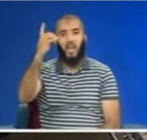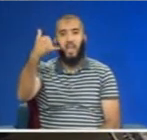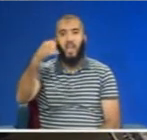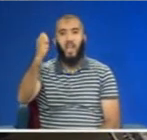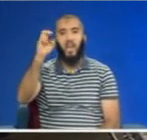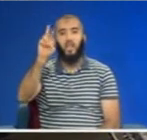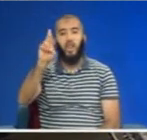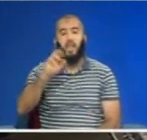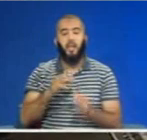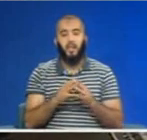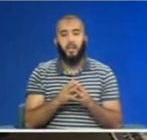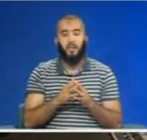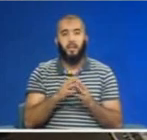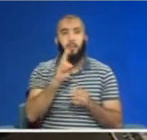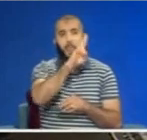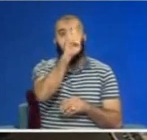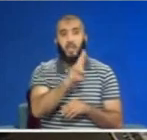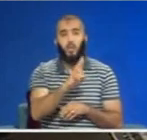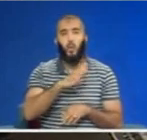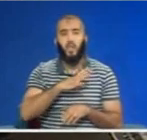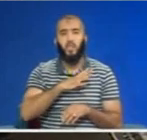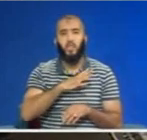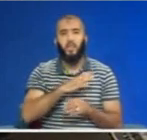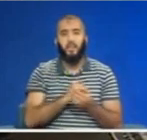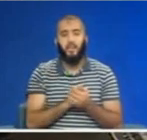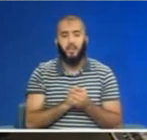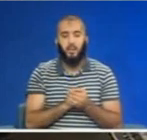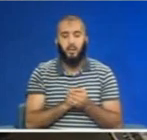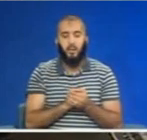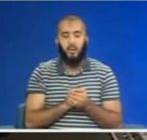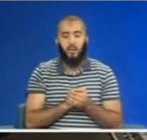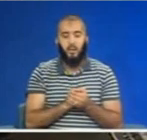يسلمك. حبيت نطرح عليك سؤال. تفضلي. الله يزيد فضلك.